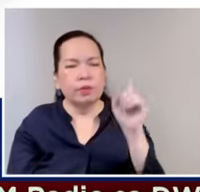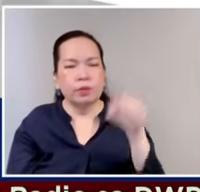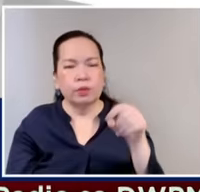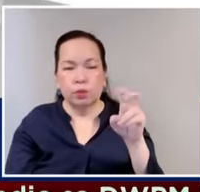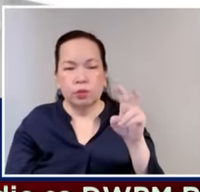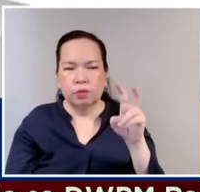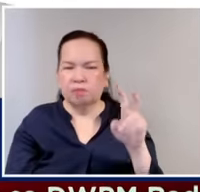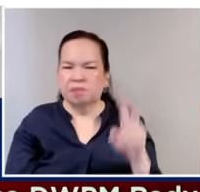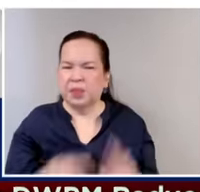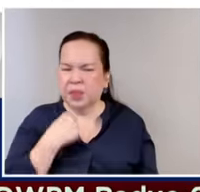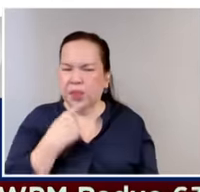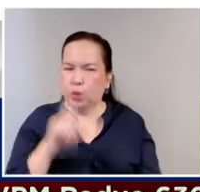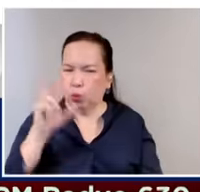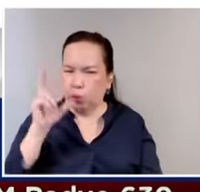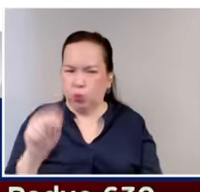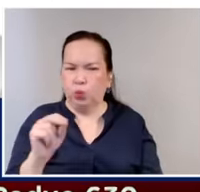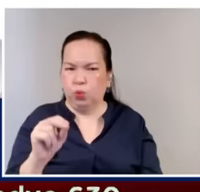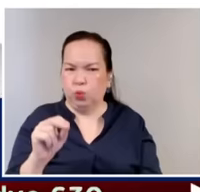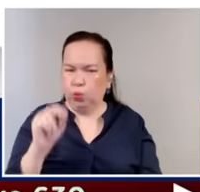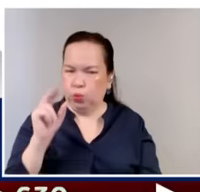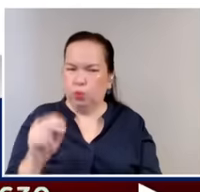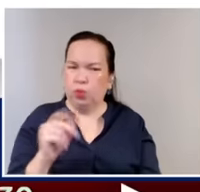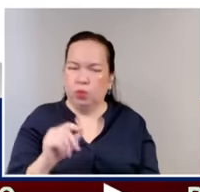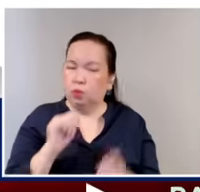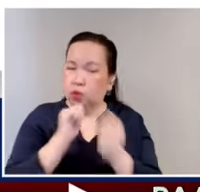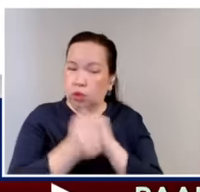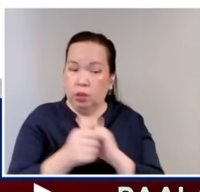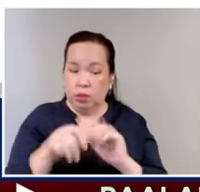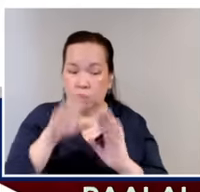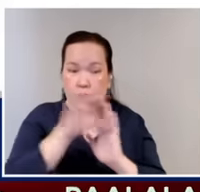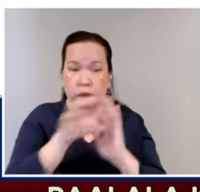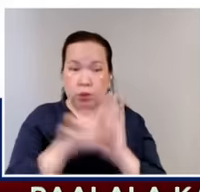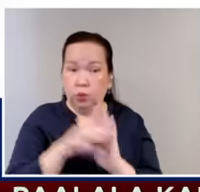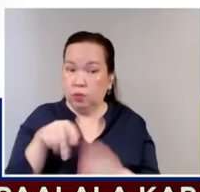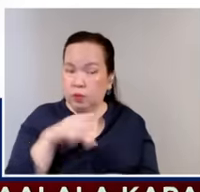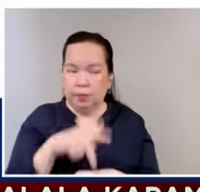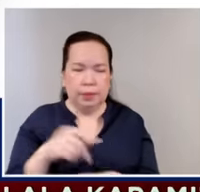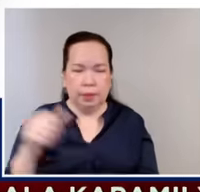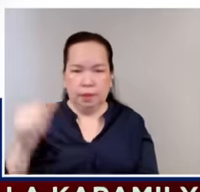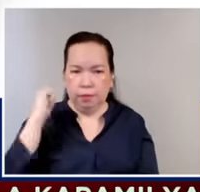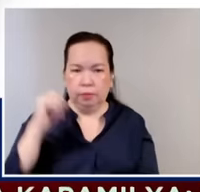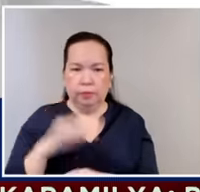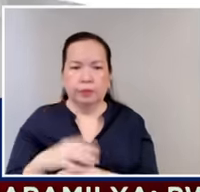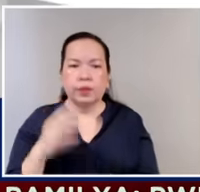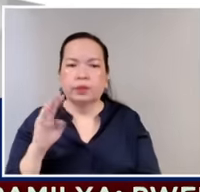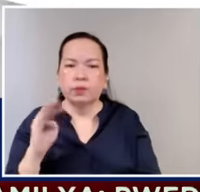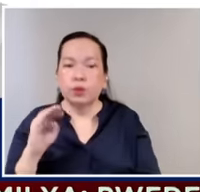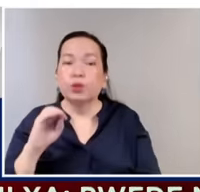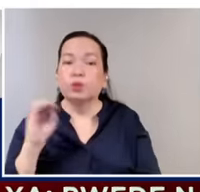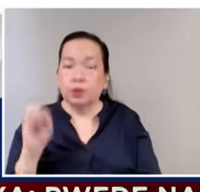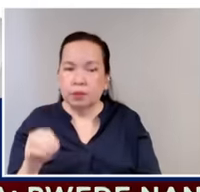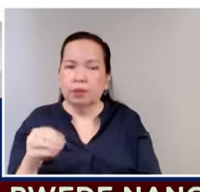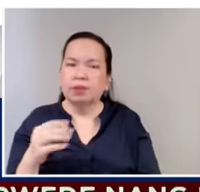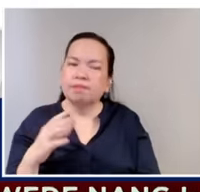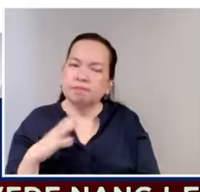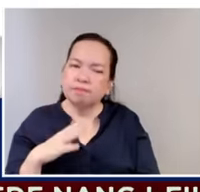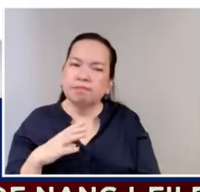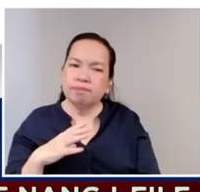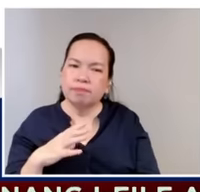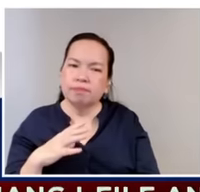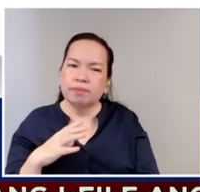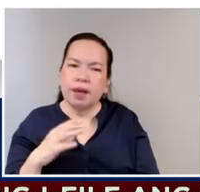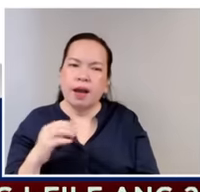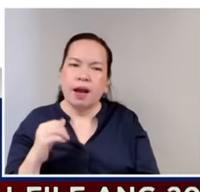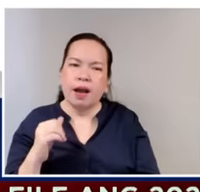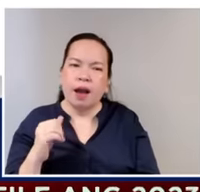mariing tumututol na amyendahan ang kasalukuyang konstitusyon. May 14% ang hindi pabor na baguhin ito